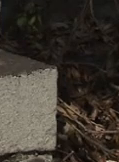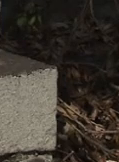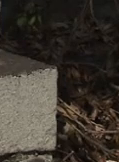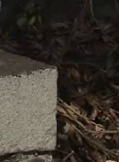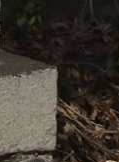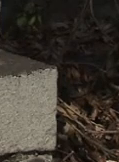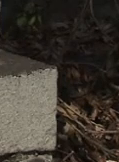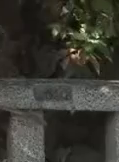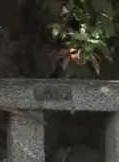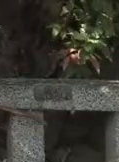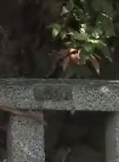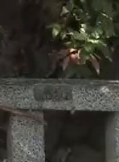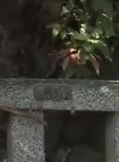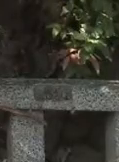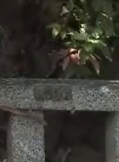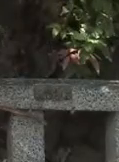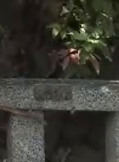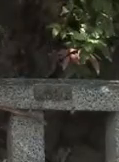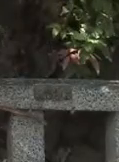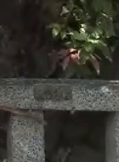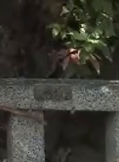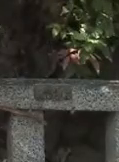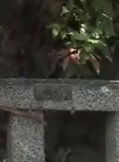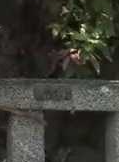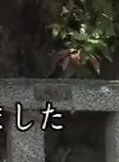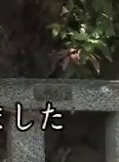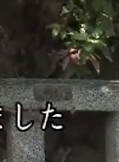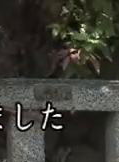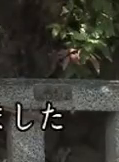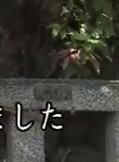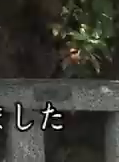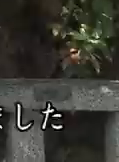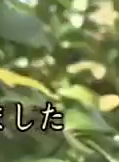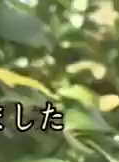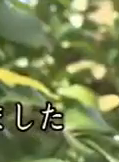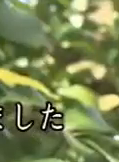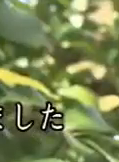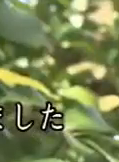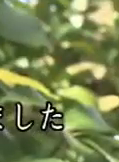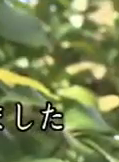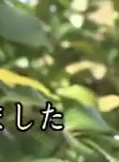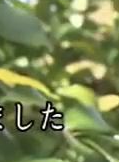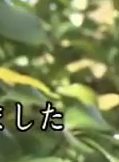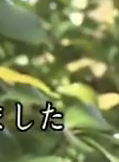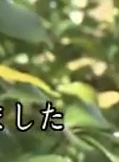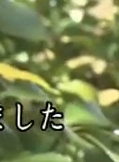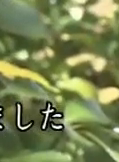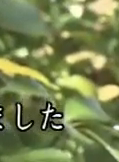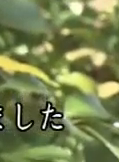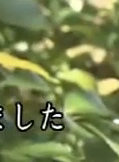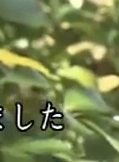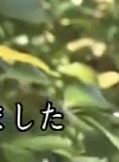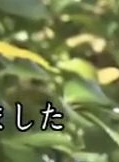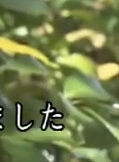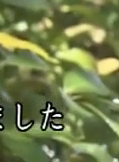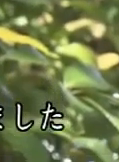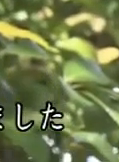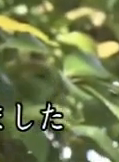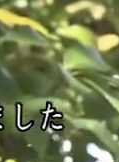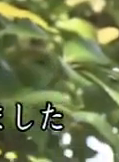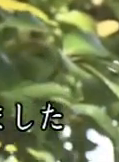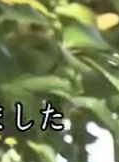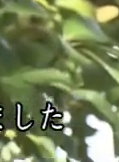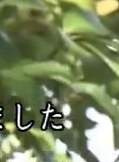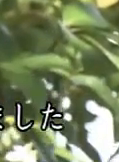。墳墓正面に立つ顕彰碑は慶安3年1650年高槻城主の